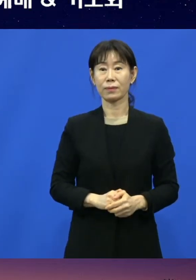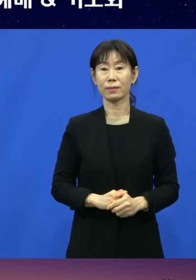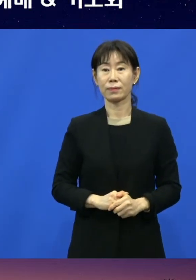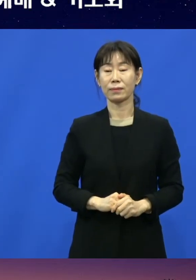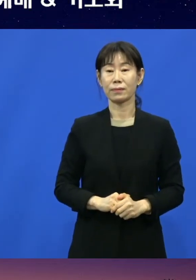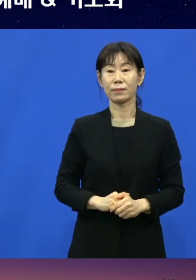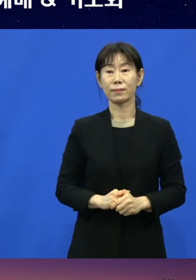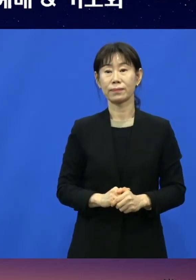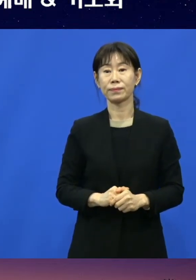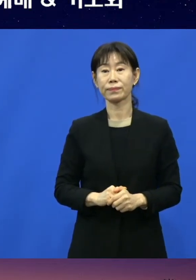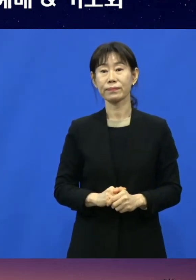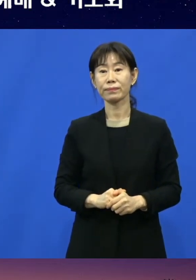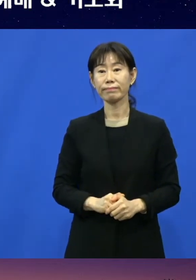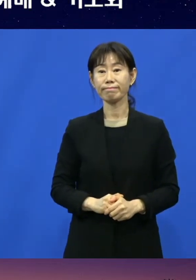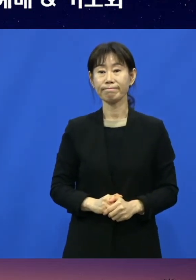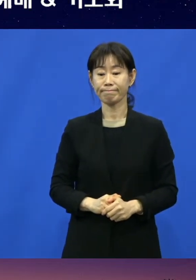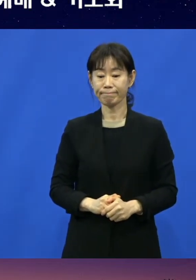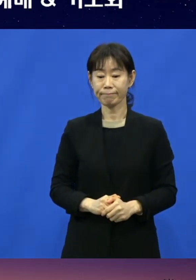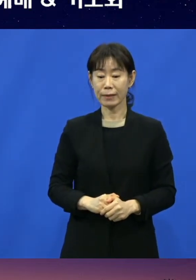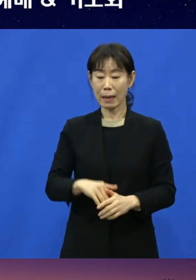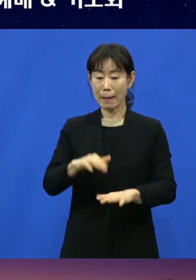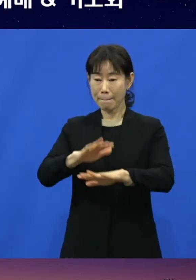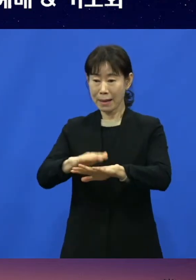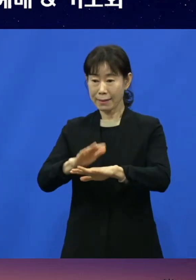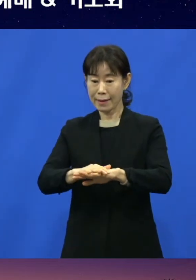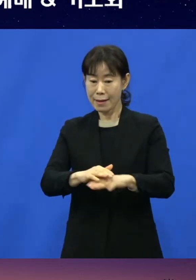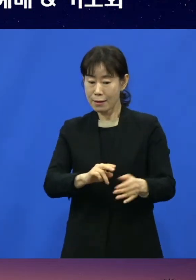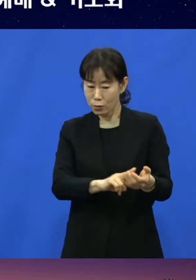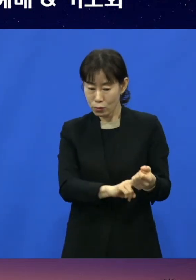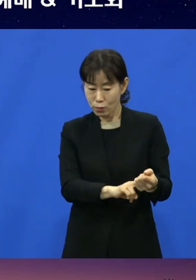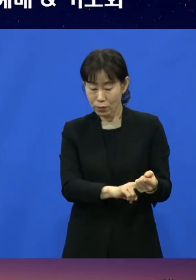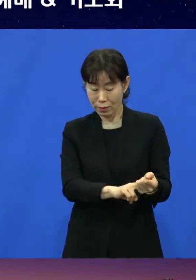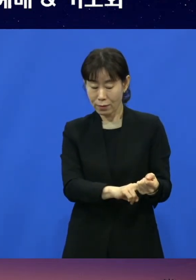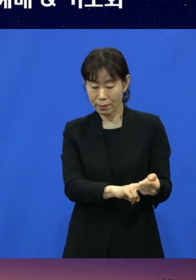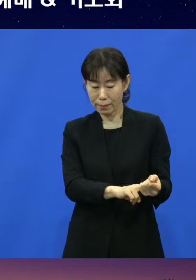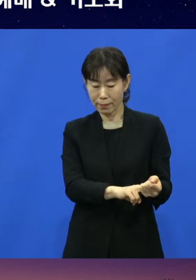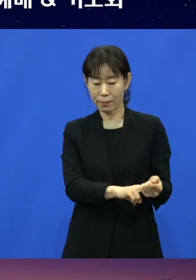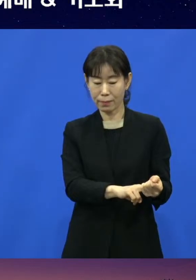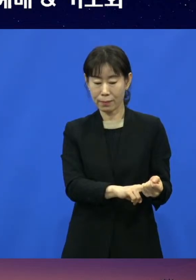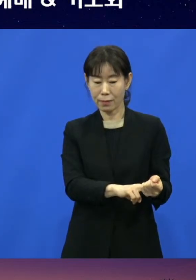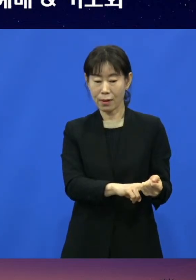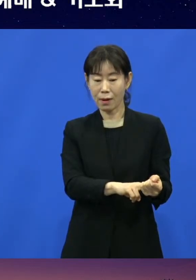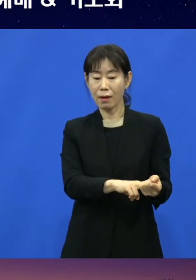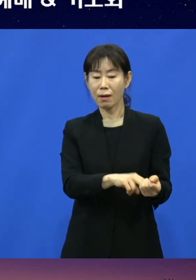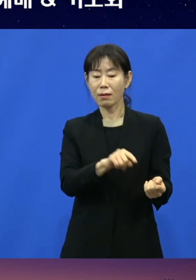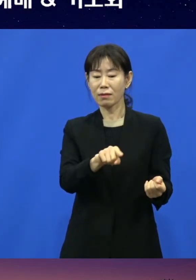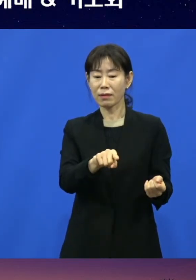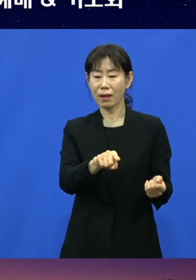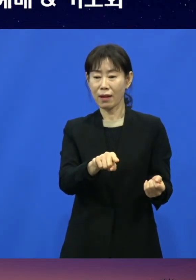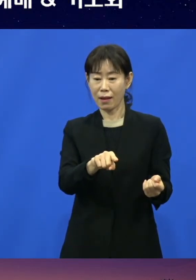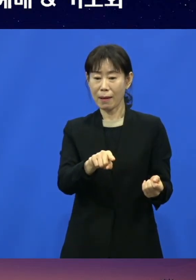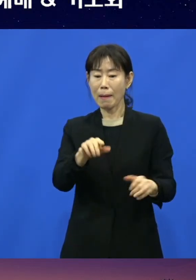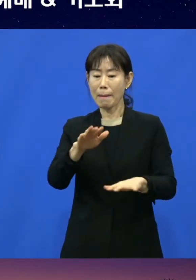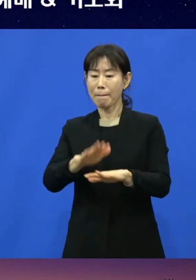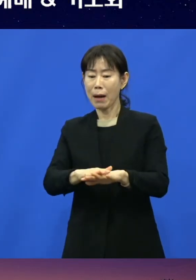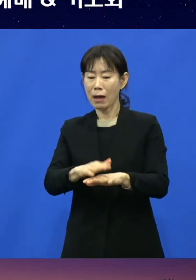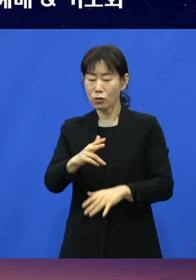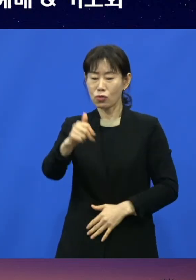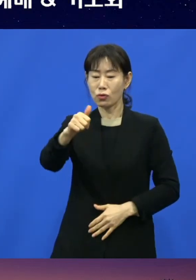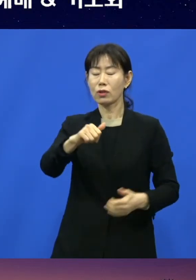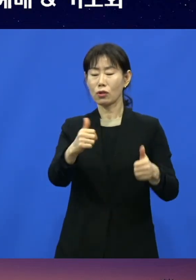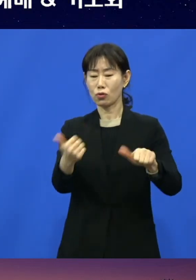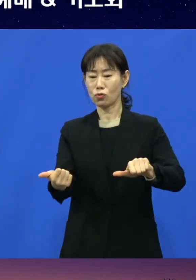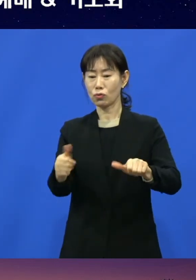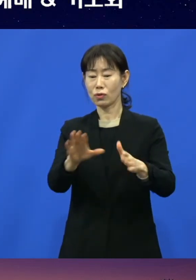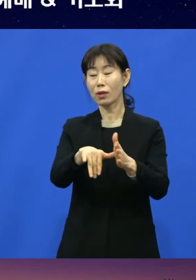묻어뒀는데 이게 묻어뒀는데 그냥 그 주인이 죽게 되는 경우도 있고, 또